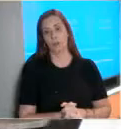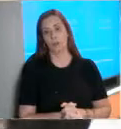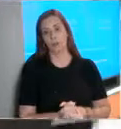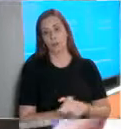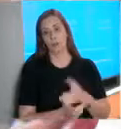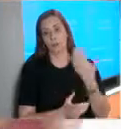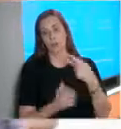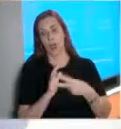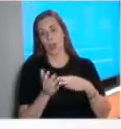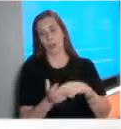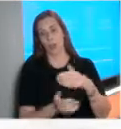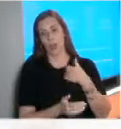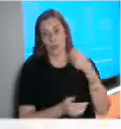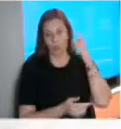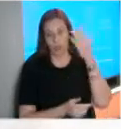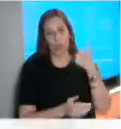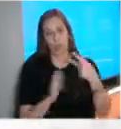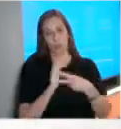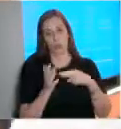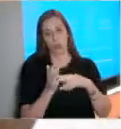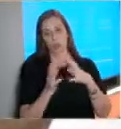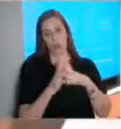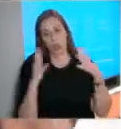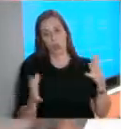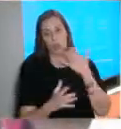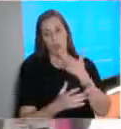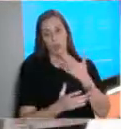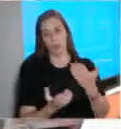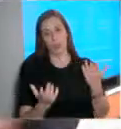זו הייתה תוכנית, אני מעריך שהייתה פה תוכנית גדולה של ישראל.